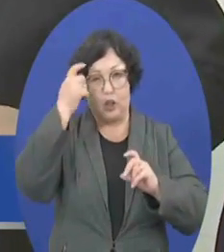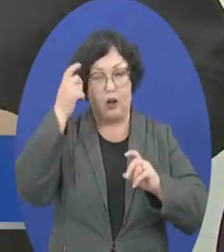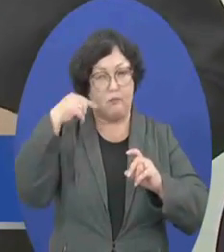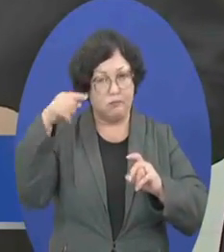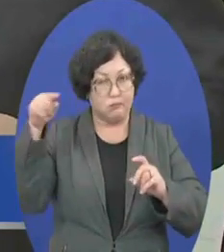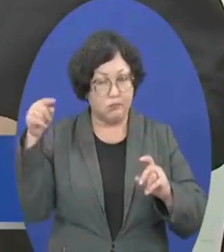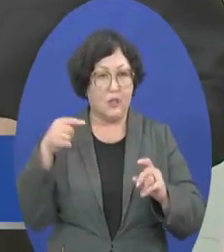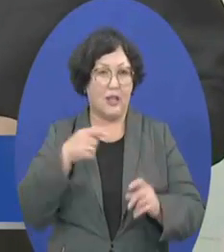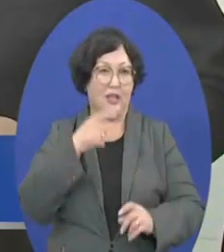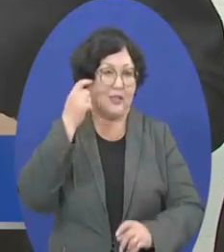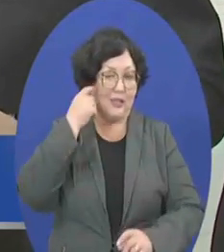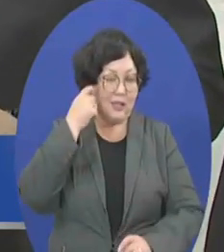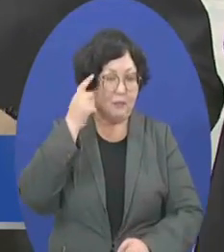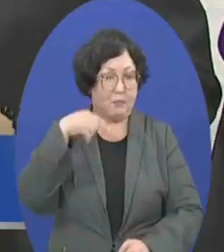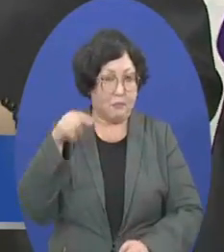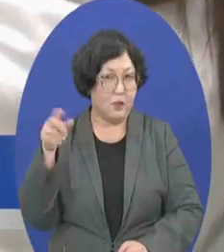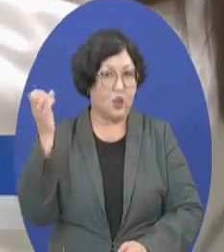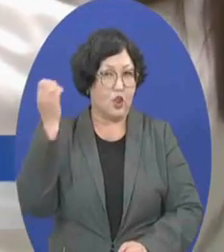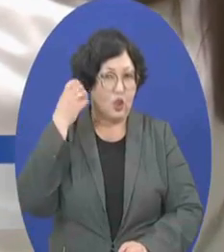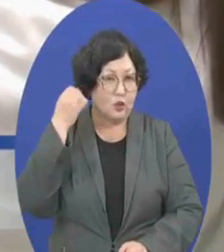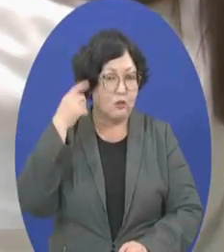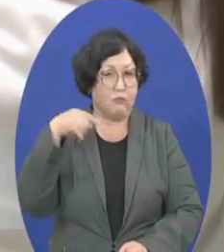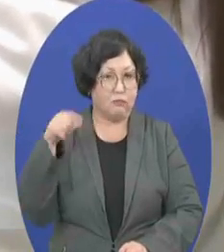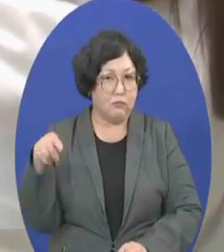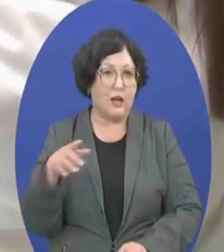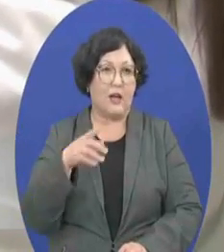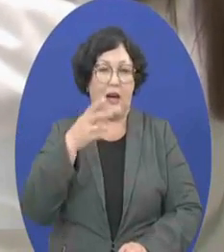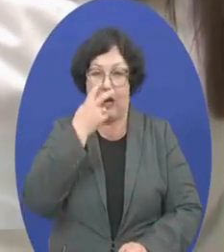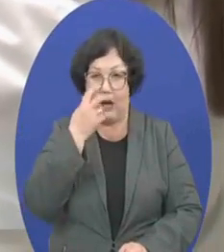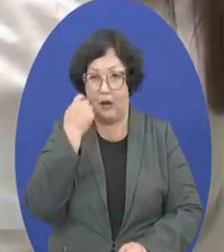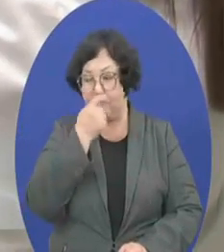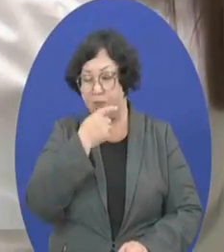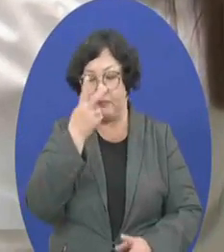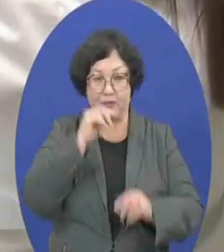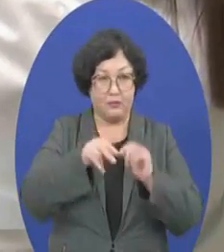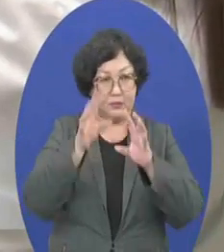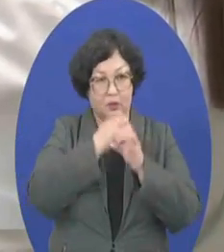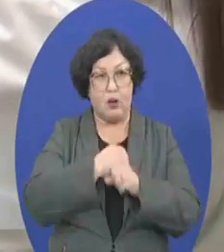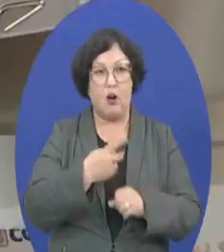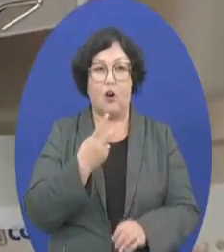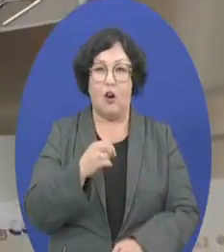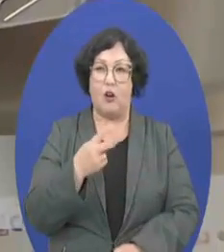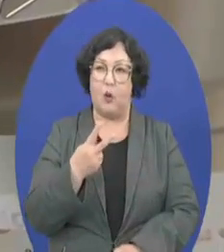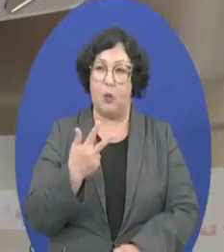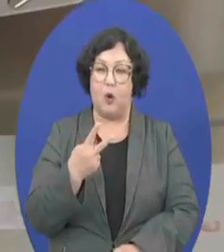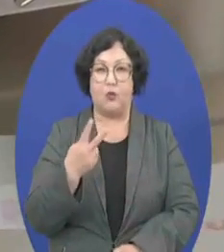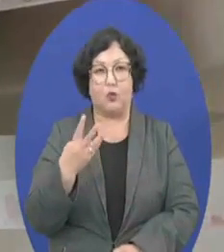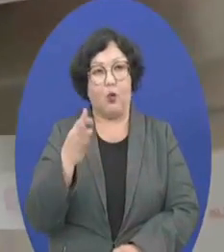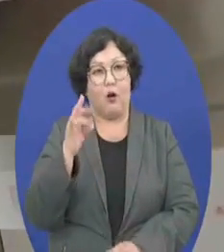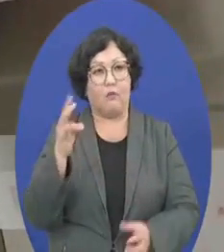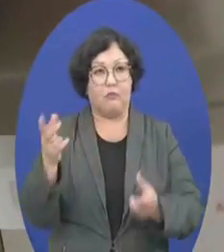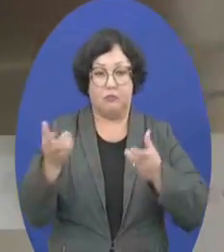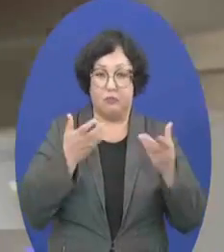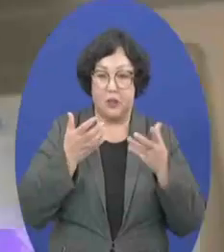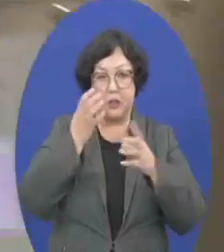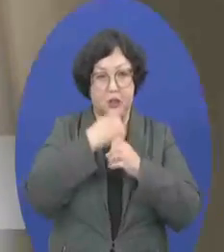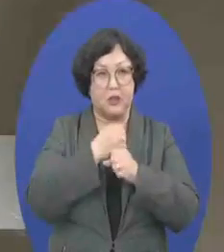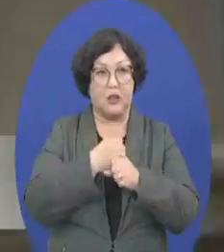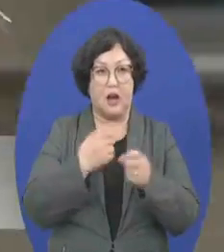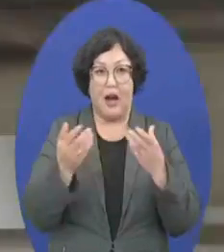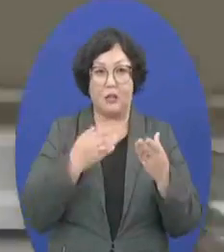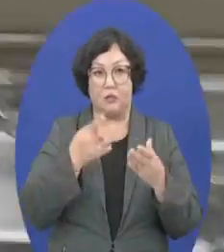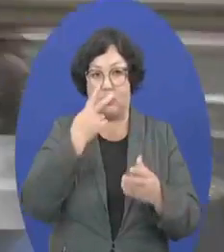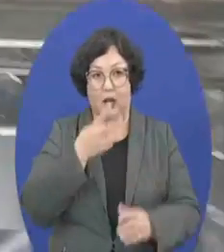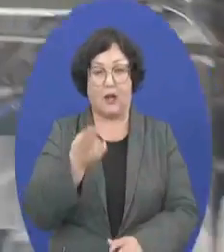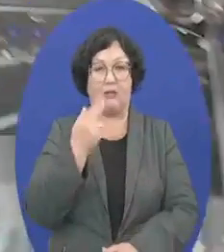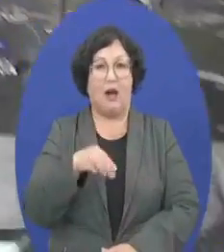тий сонсгол хараа бүгд 21 оны шинжилгээ, 22 оны шинжилгээ, 23 оны шинжилгээ, 24 оны шинжилгээг харьцуулж харах юм дататай болох хэрэгтэй.